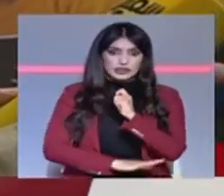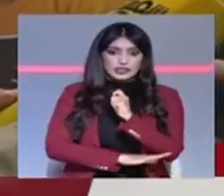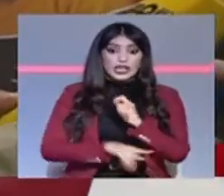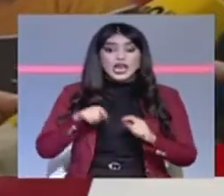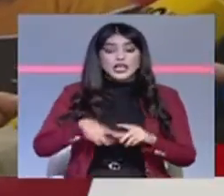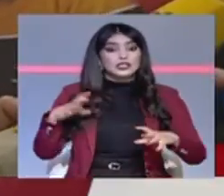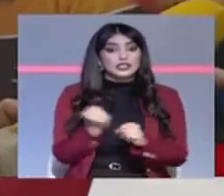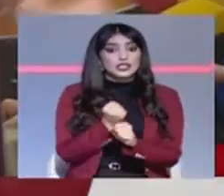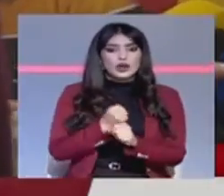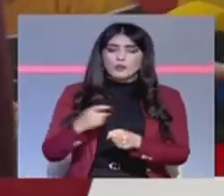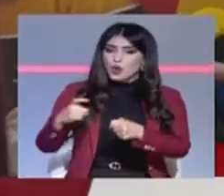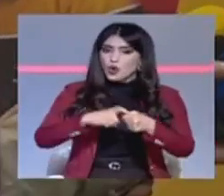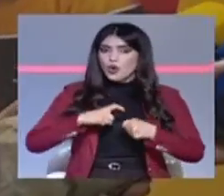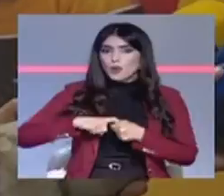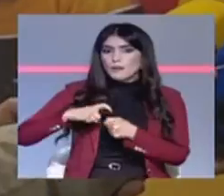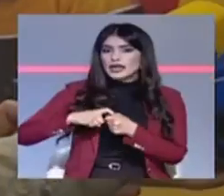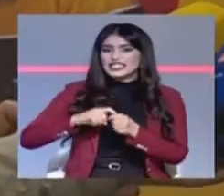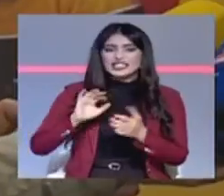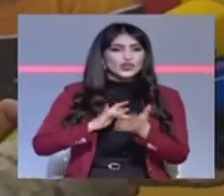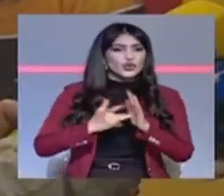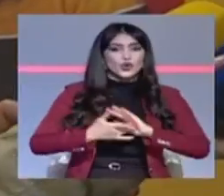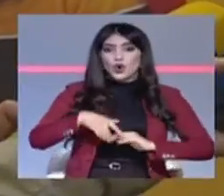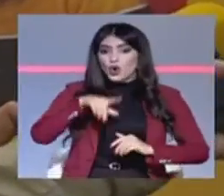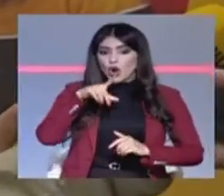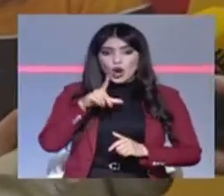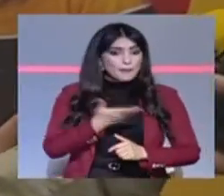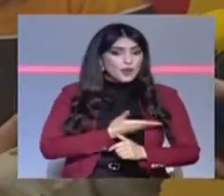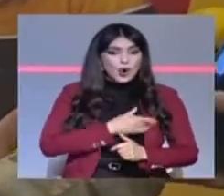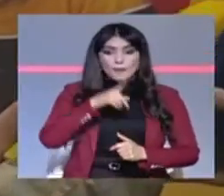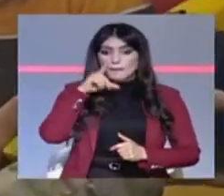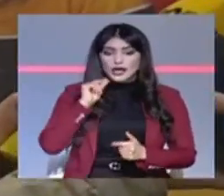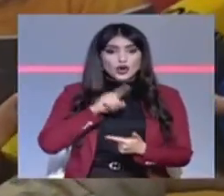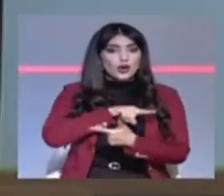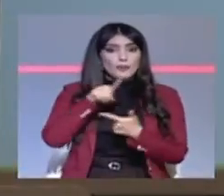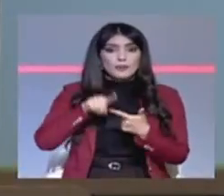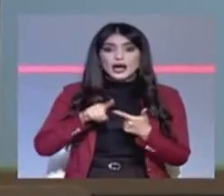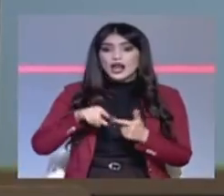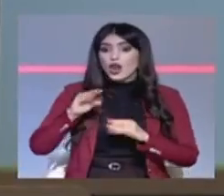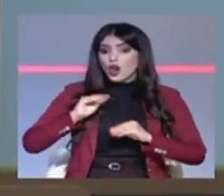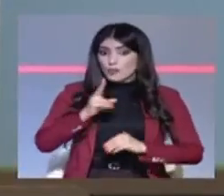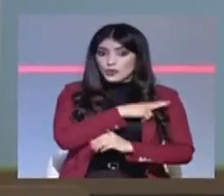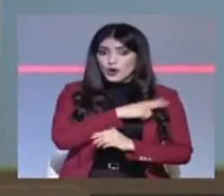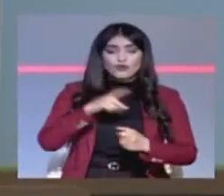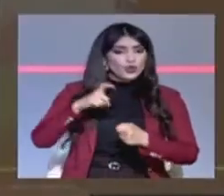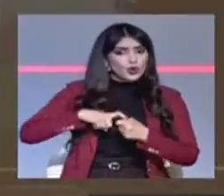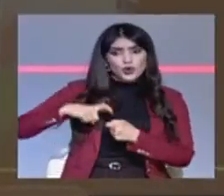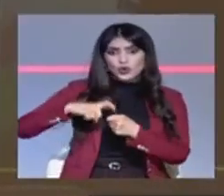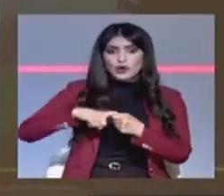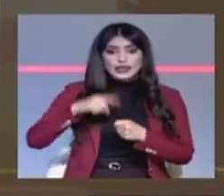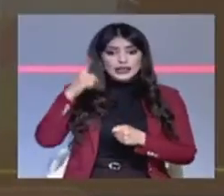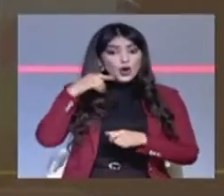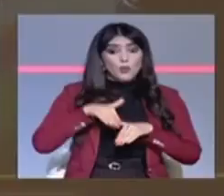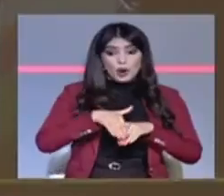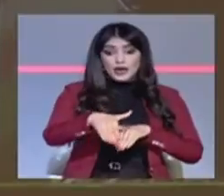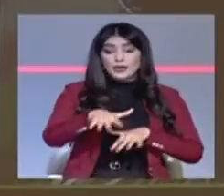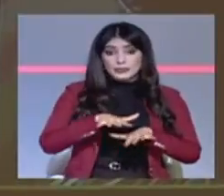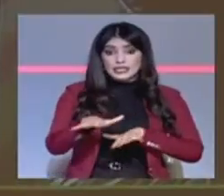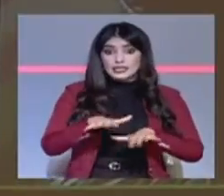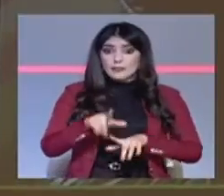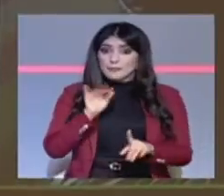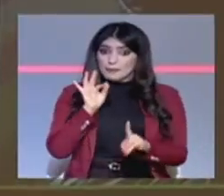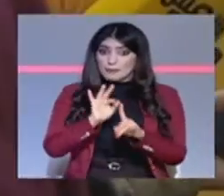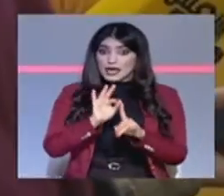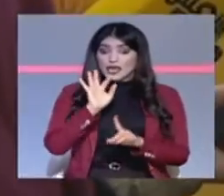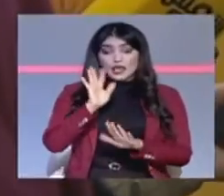يلزم نشارك لكل ما ال اليه للطفل بيدوا للمعلم عن السياسات وعندنا التوجهات لكن حسنوا